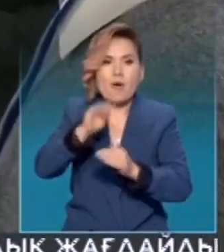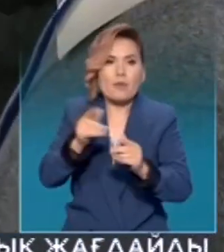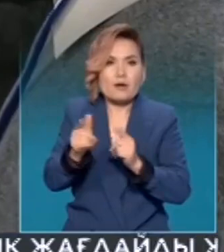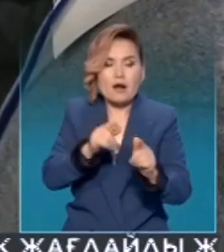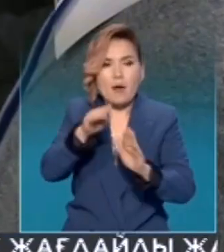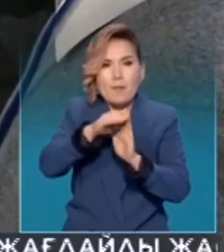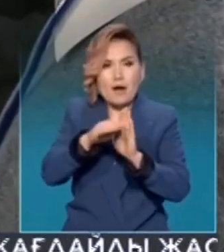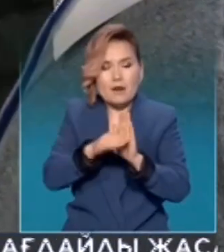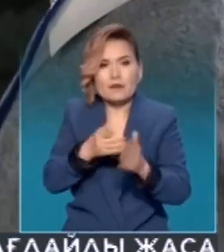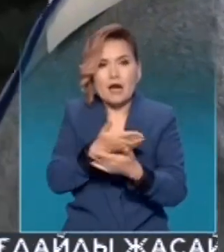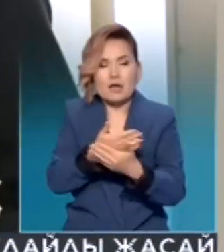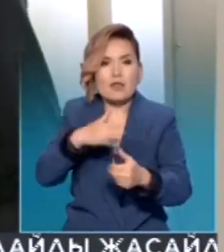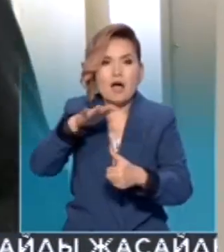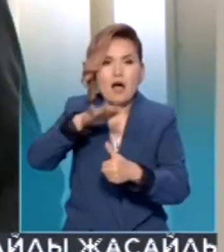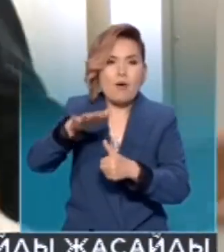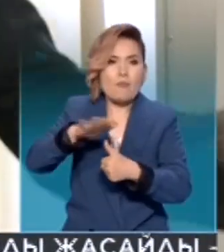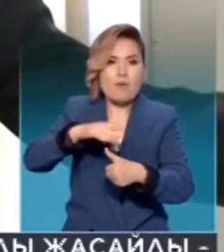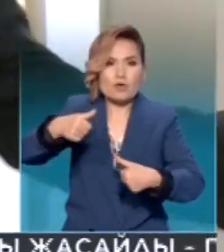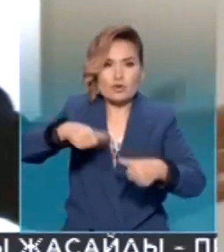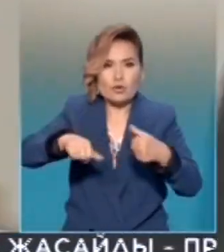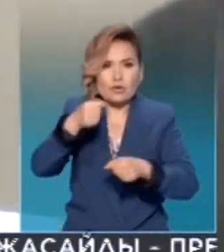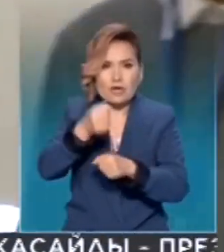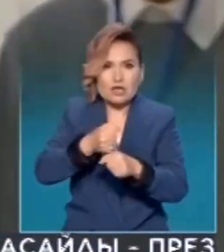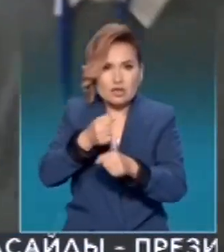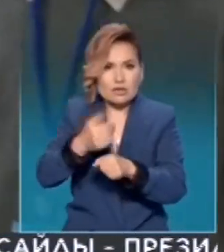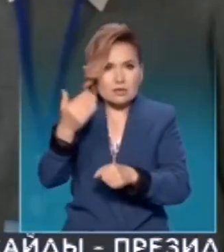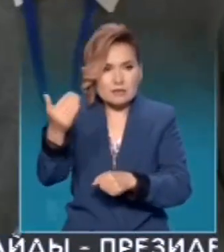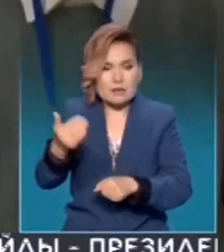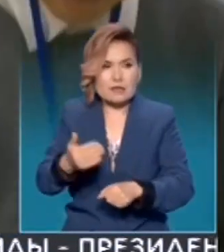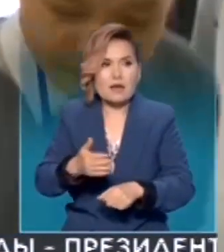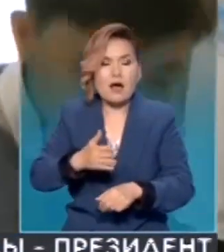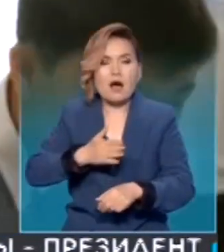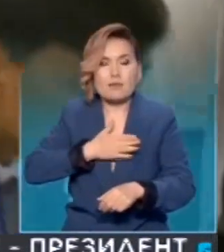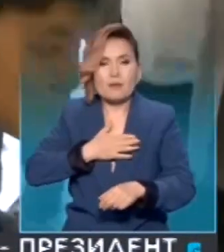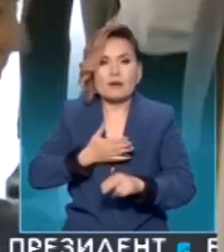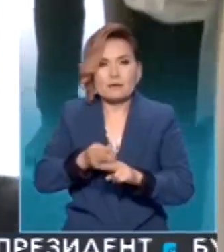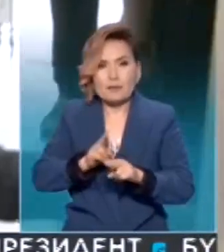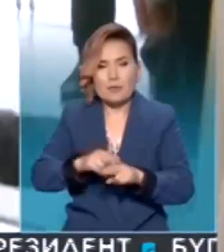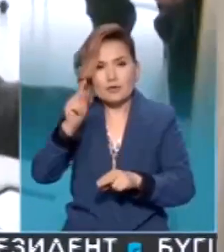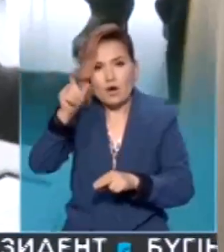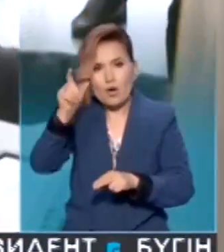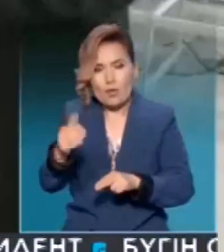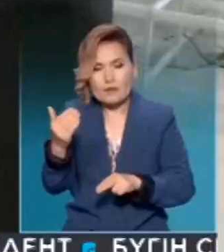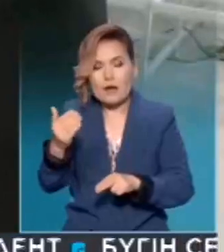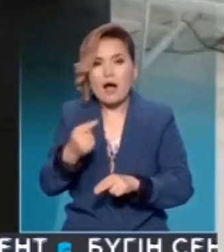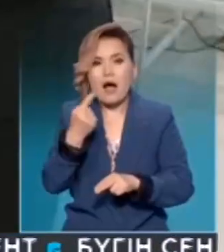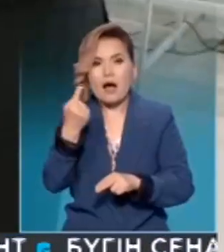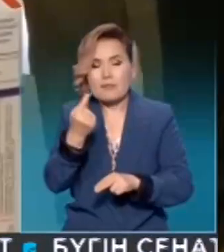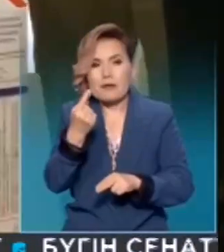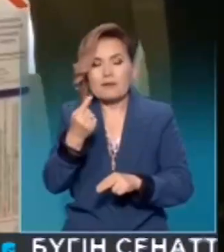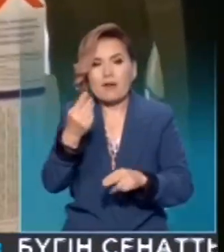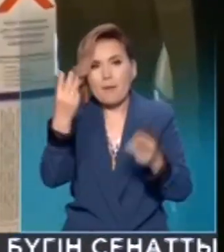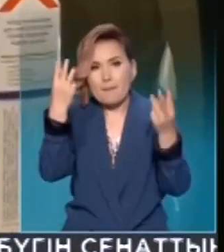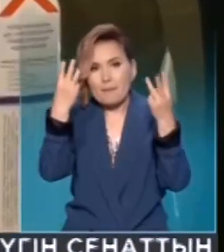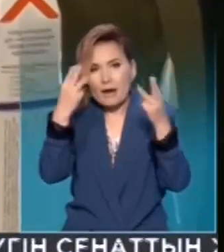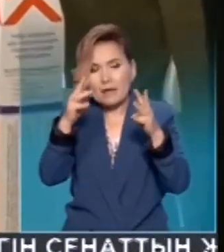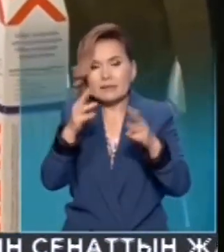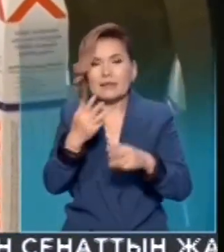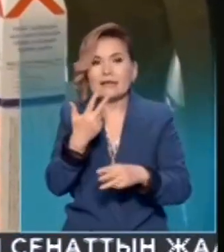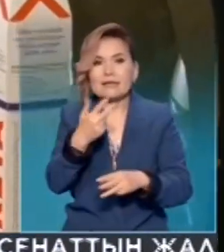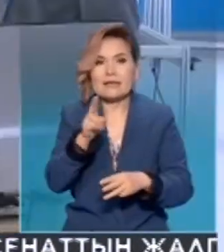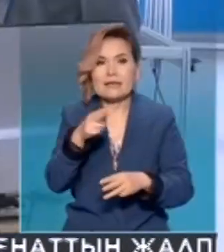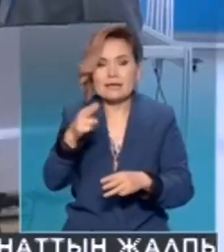үйреніп, дрондарды жасайды. Мысалға үшін біздің оқушымыз Ануар өзінің алғашқы 3D моделін жасады. Бақыласақ болады, бұл бізде